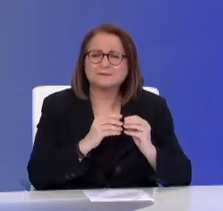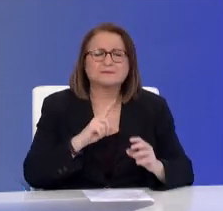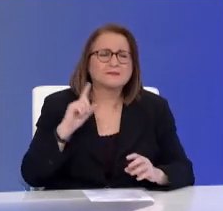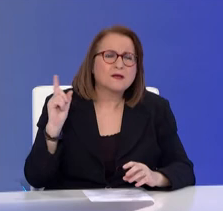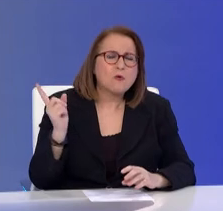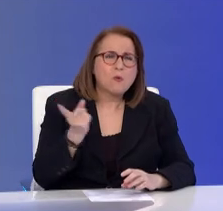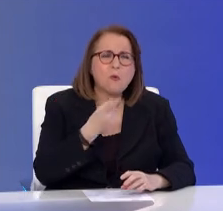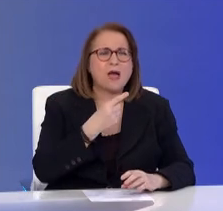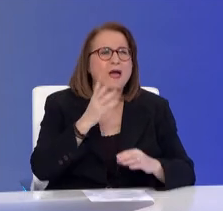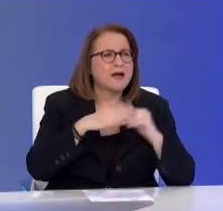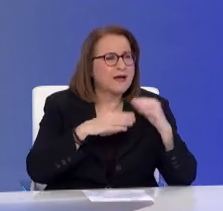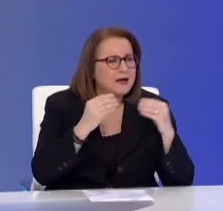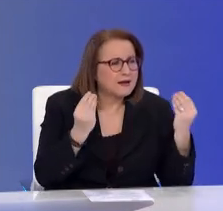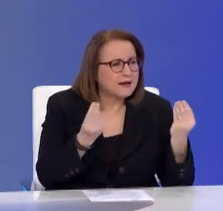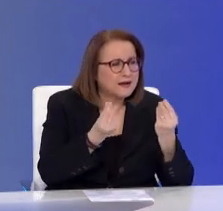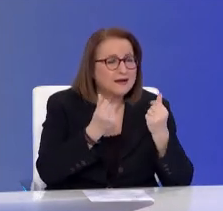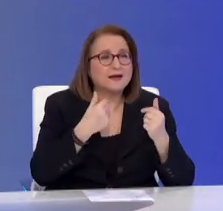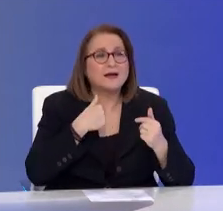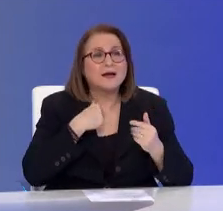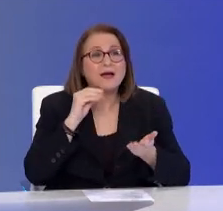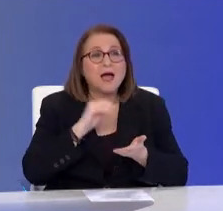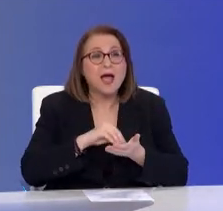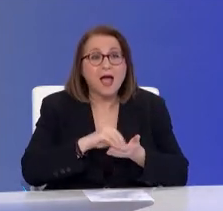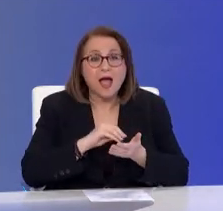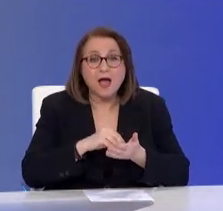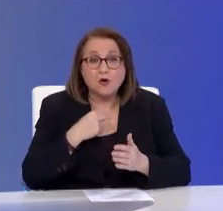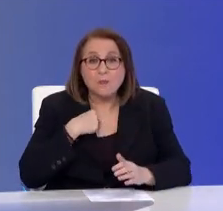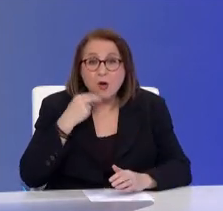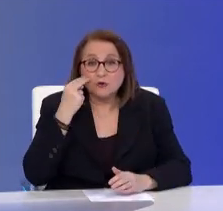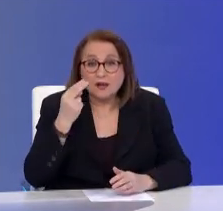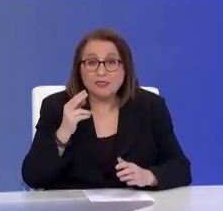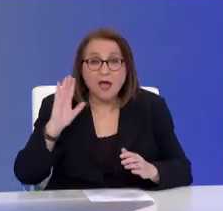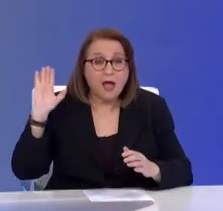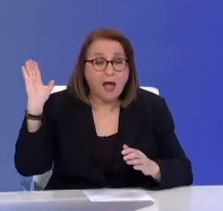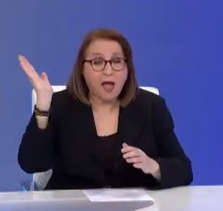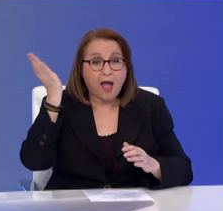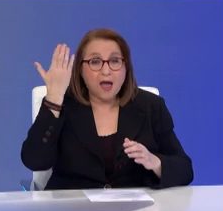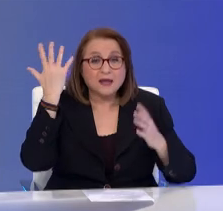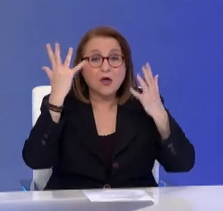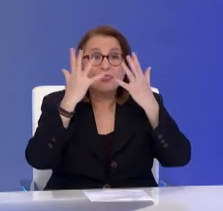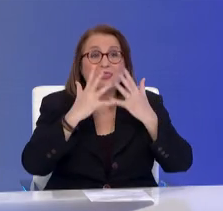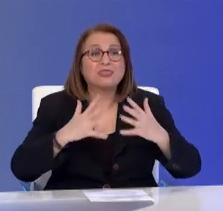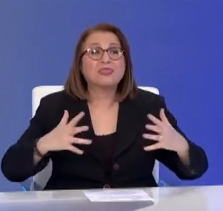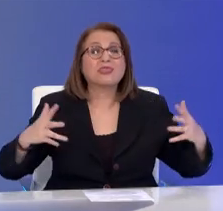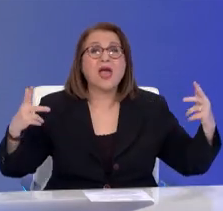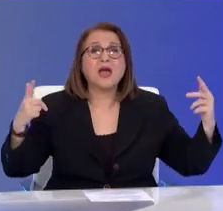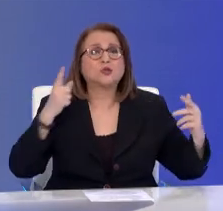θέργεψε όταν γνώρισα και το αρχαίο θέατρο και τα ιδεώδη